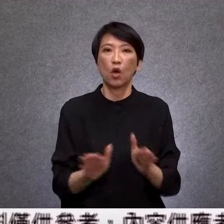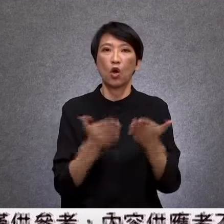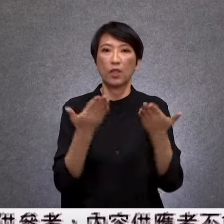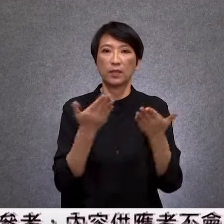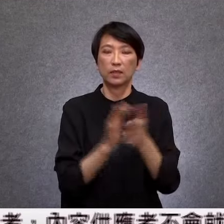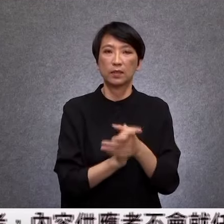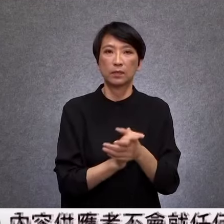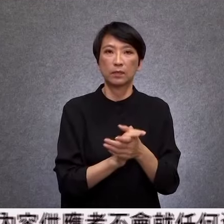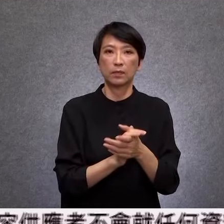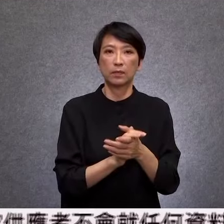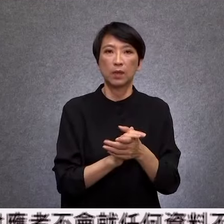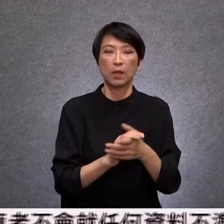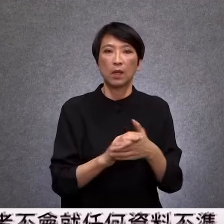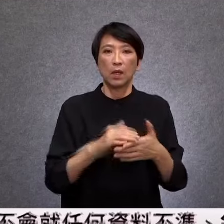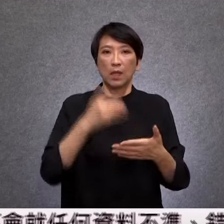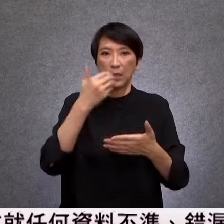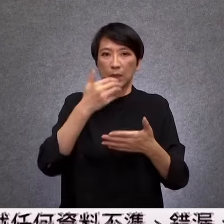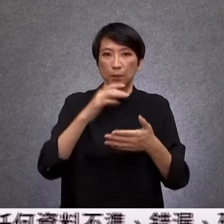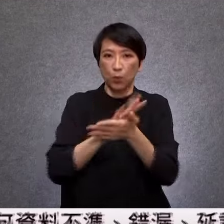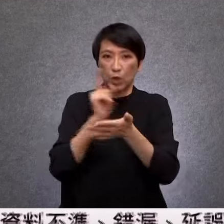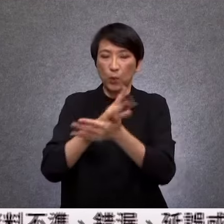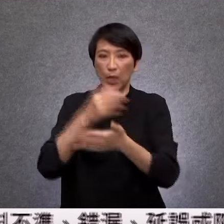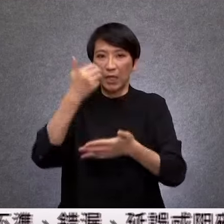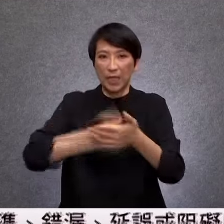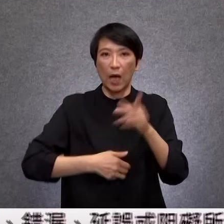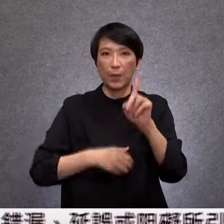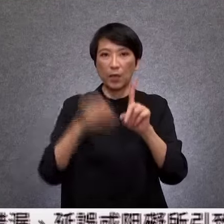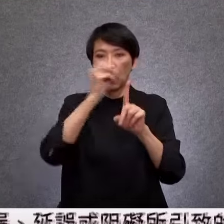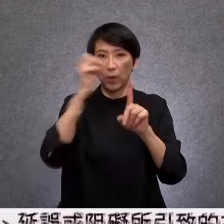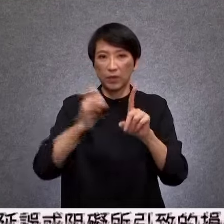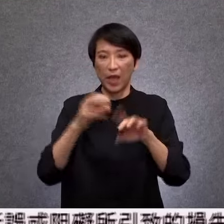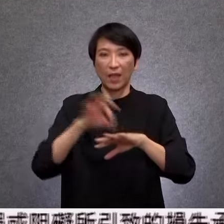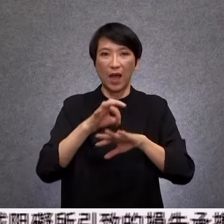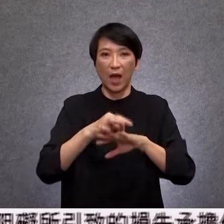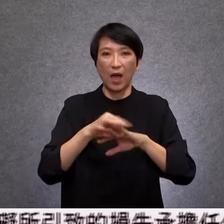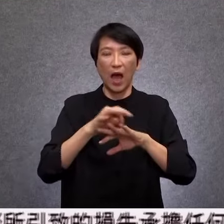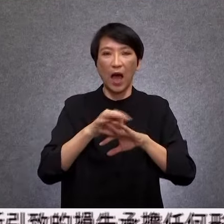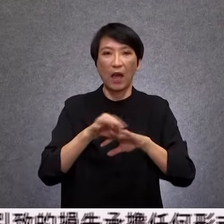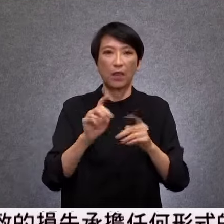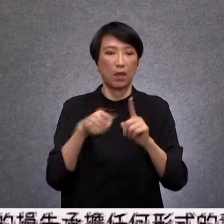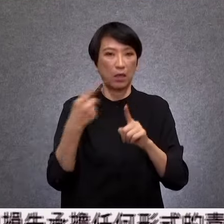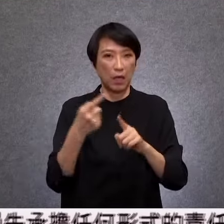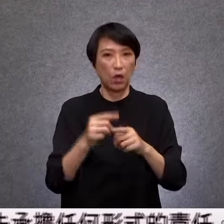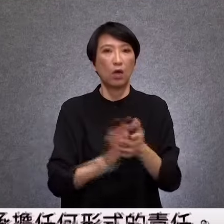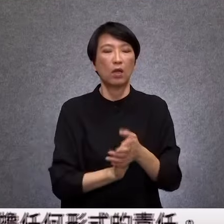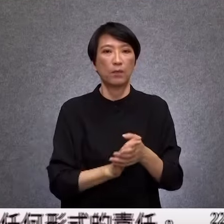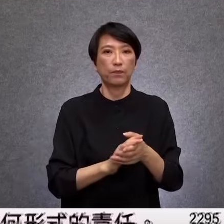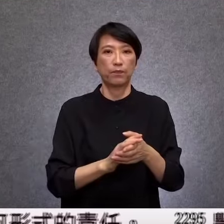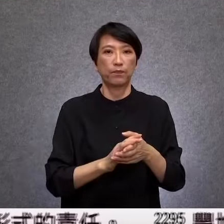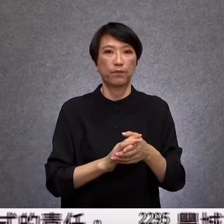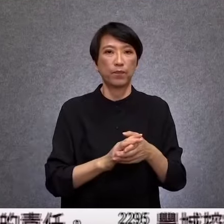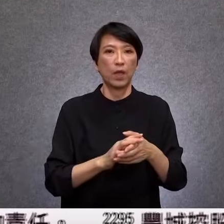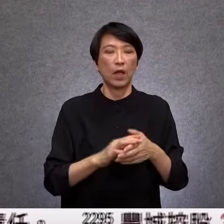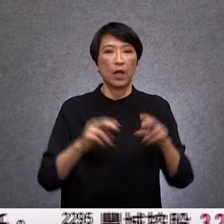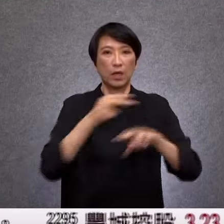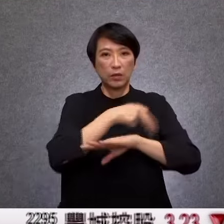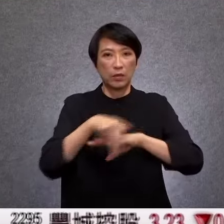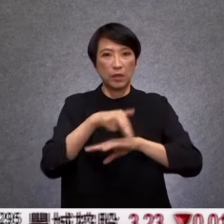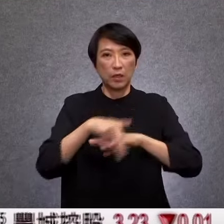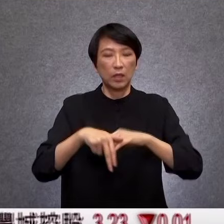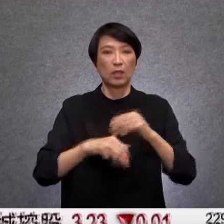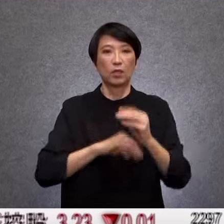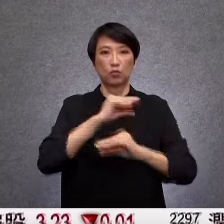特區政府推行我哋個優化計劃啊，每年減1%。另外，亦都喺一啲資本性嘅開支、工程